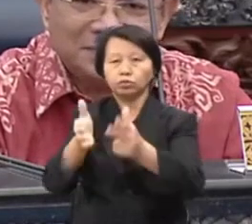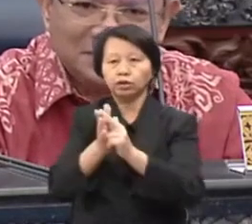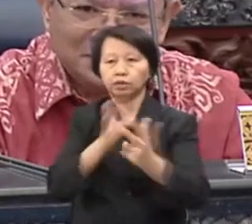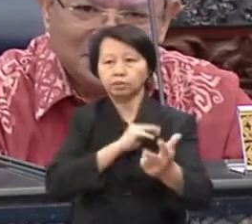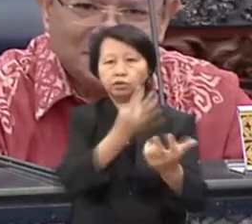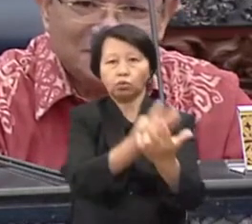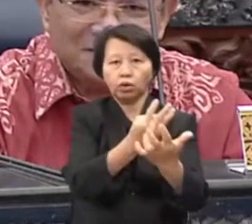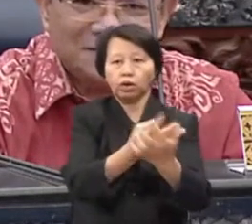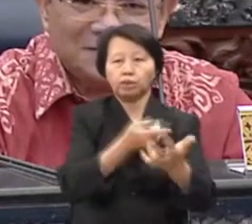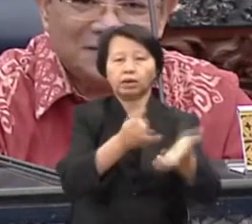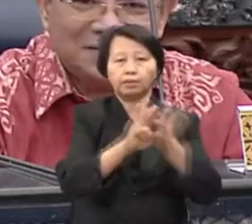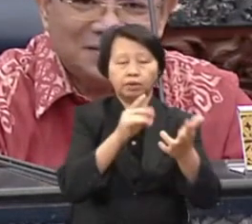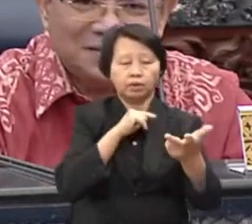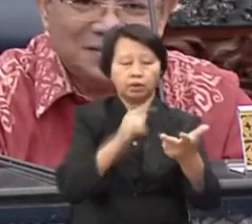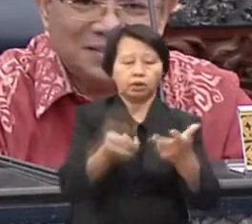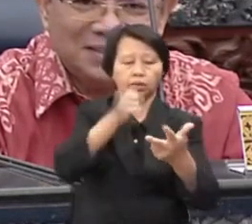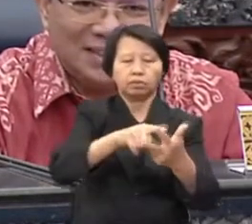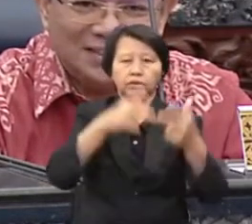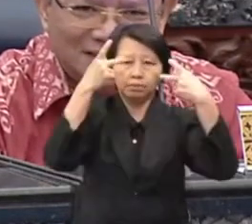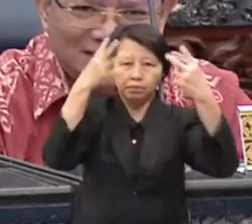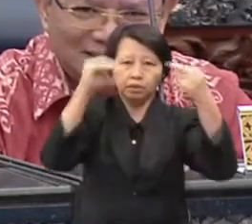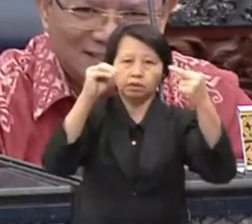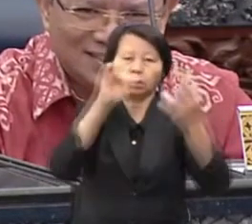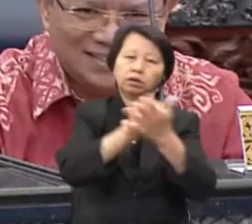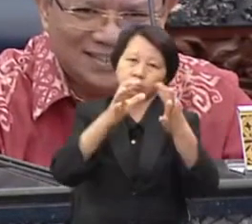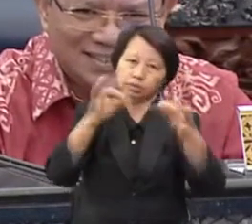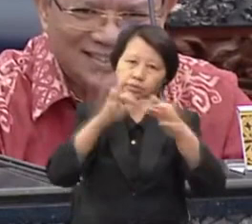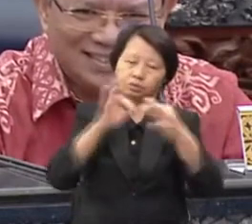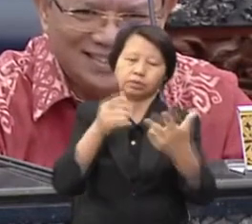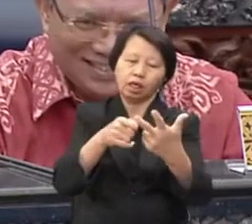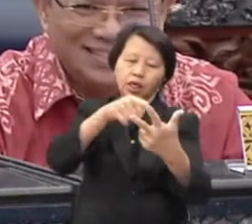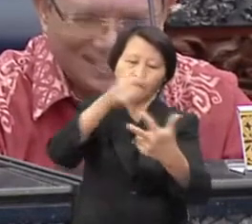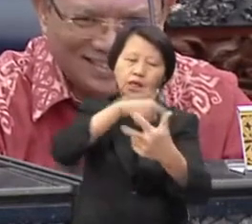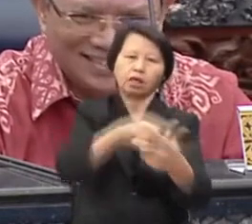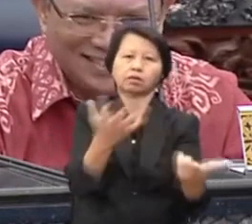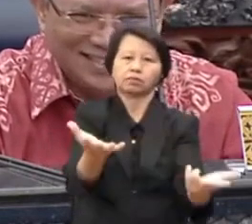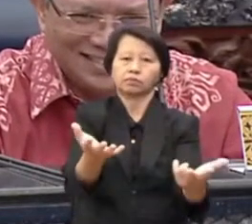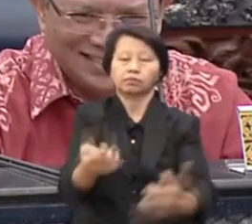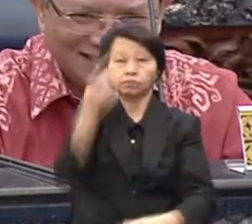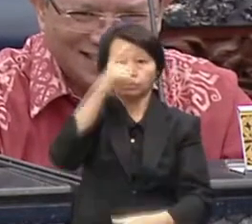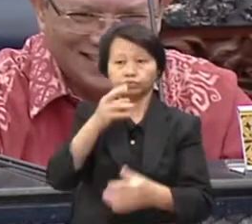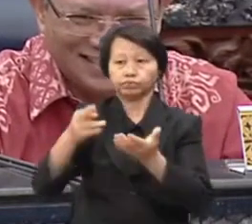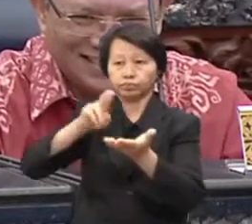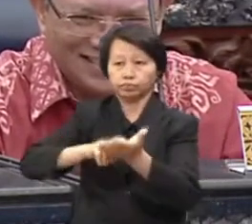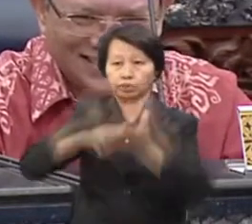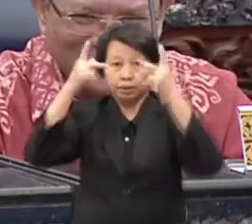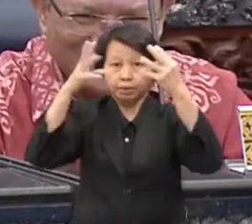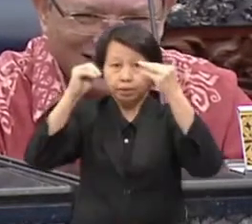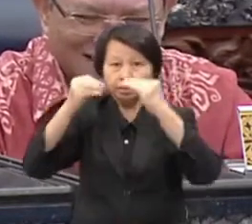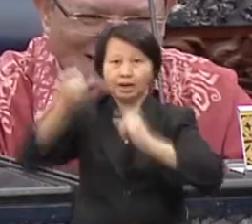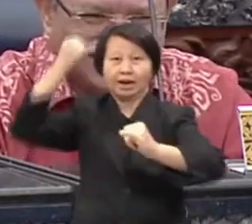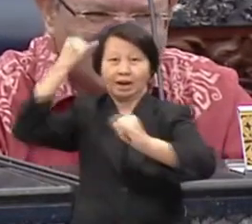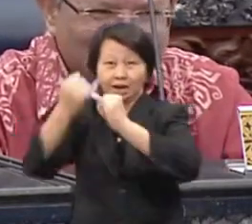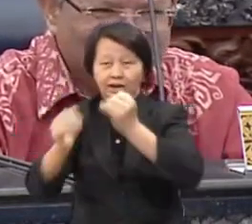Keuangan minta Menteri Keuangan minta dengan Perdana Menteri itulah kisahnya untuk record Perdana Menteri terakhir